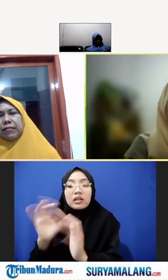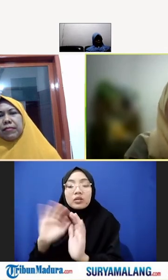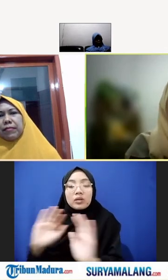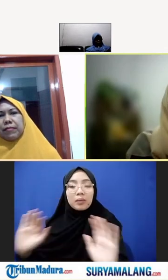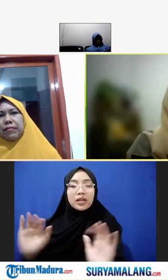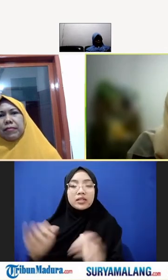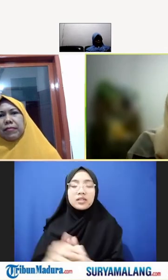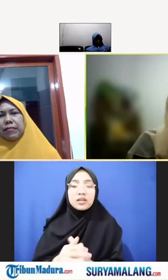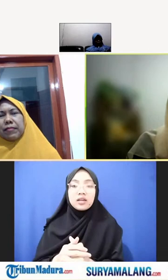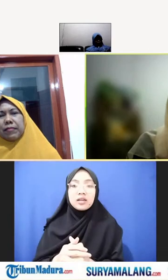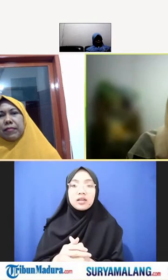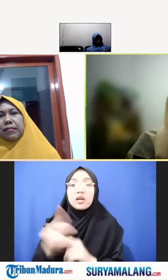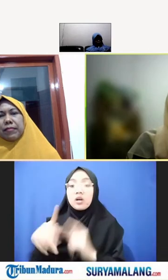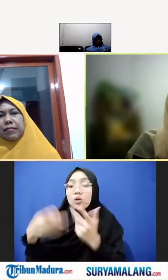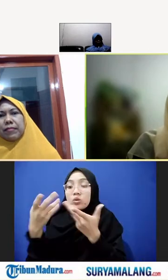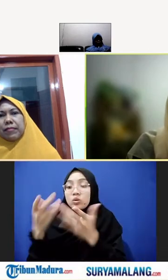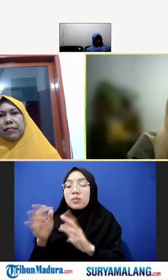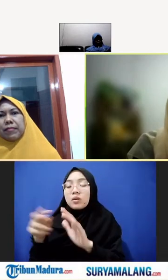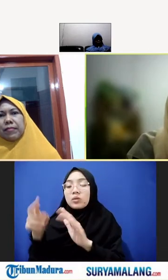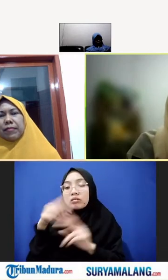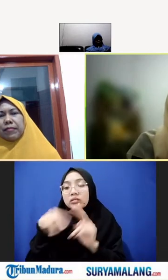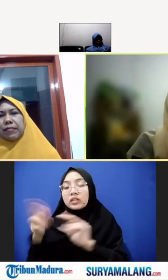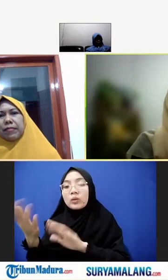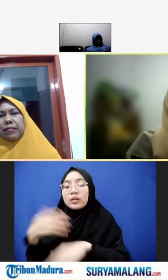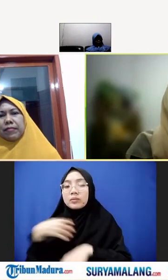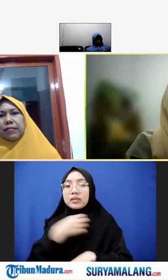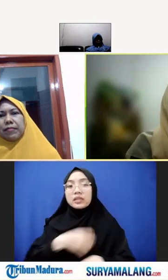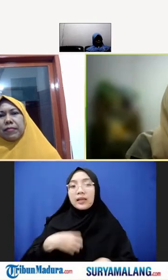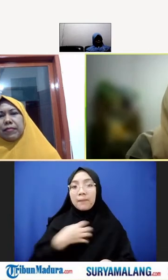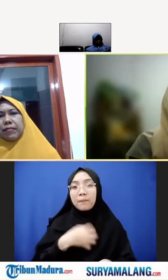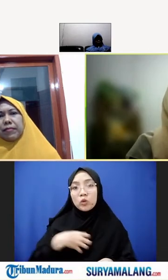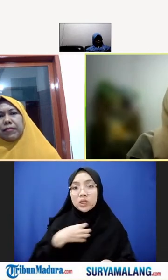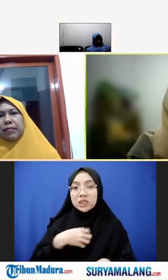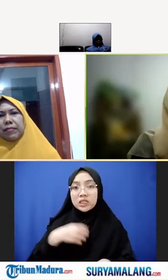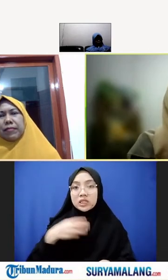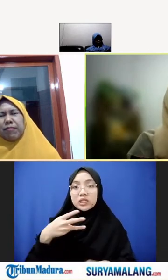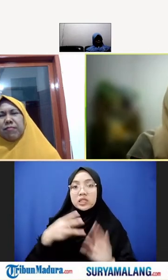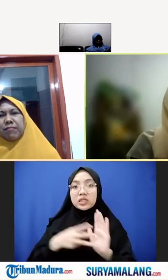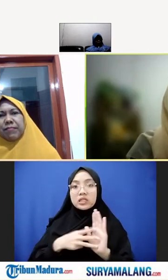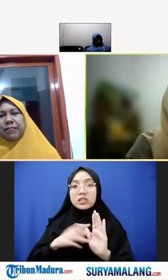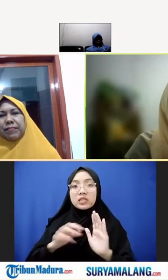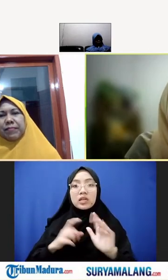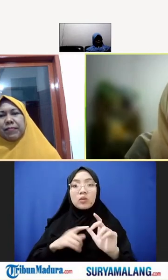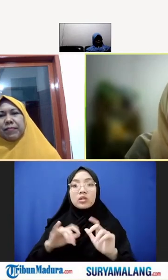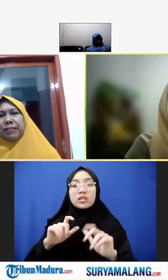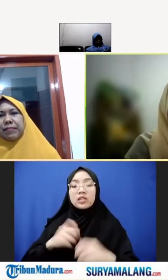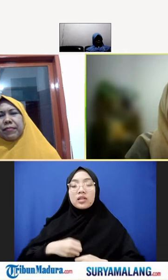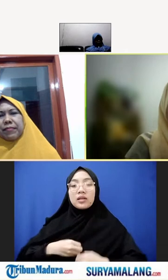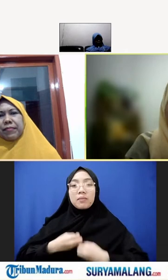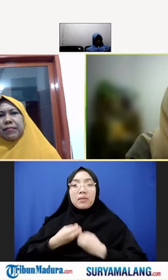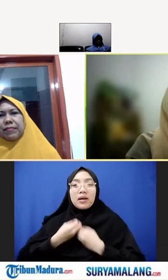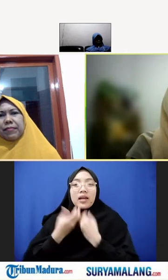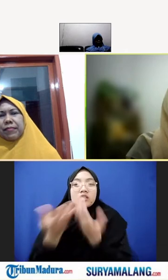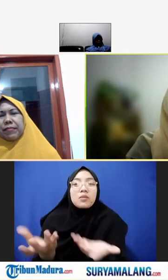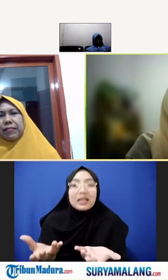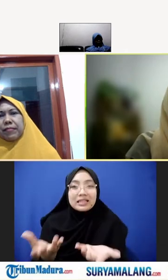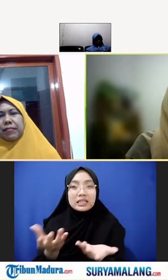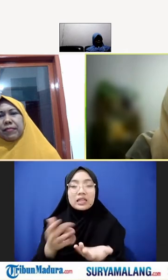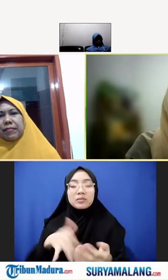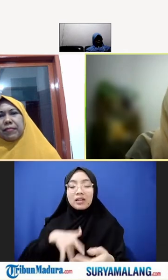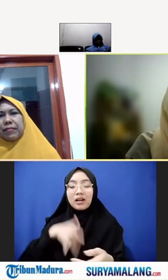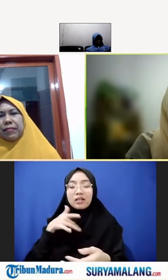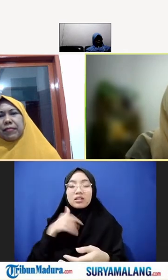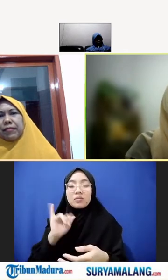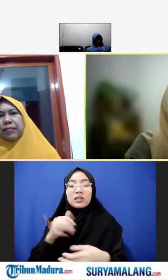Terus baru deh tuh ngecek emosinya. Cara dia mengekspresikan apa yang dia rasakan nggak